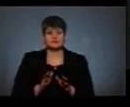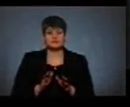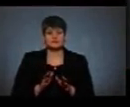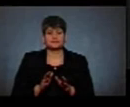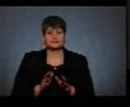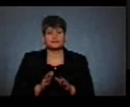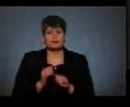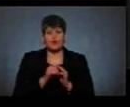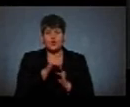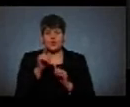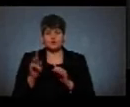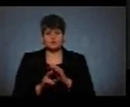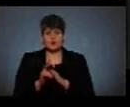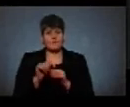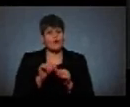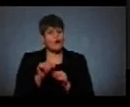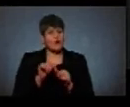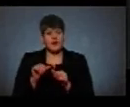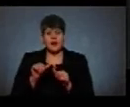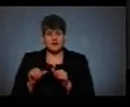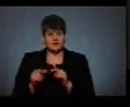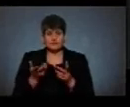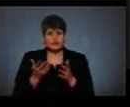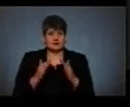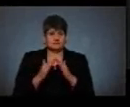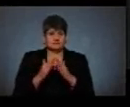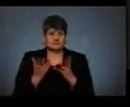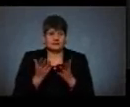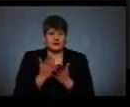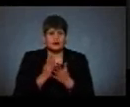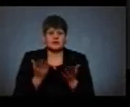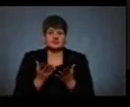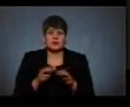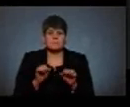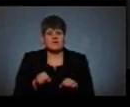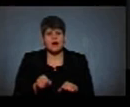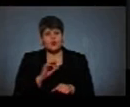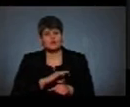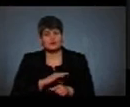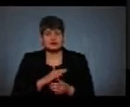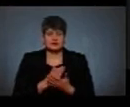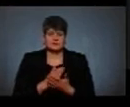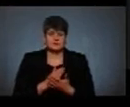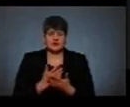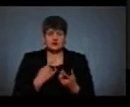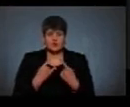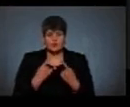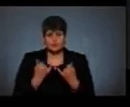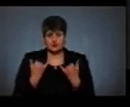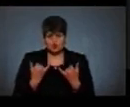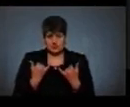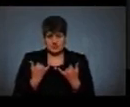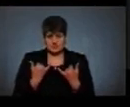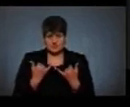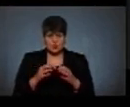по кожному храму окремо, в якому вона статусі і на яких правах громада користується. Якщо ми говоримо про сучасні